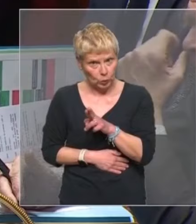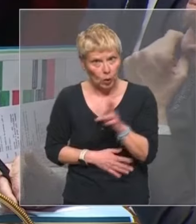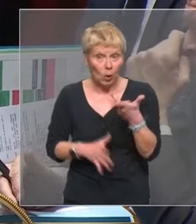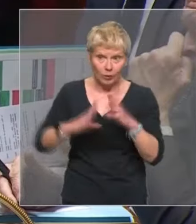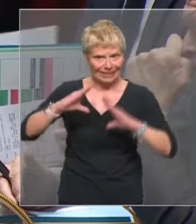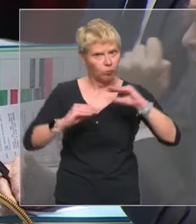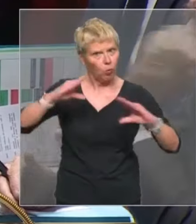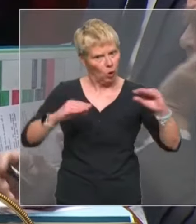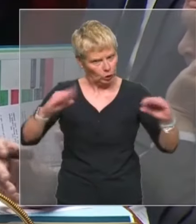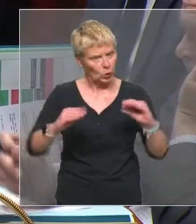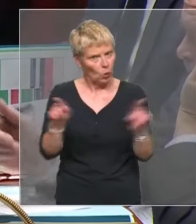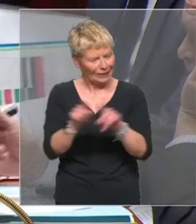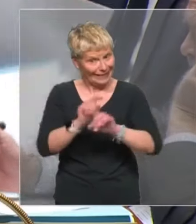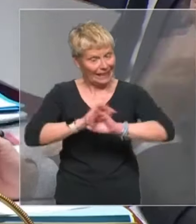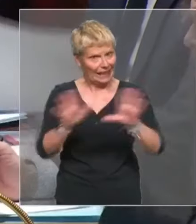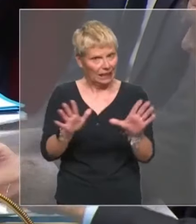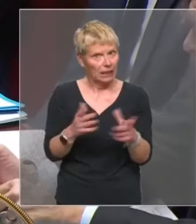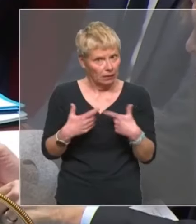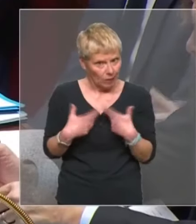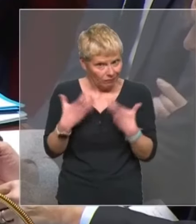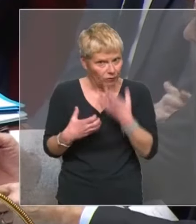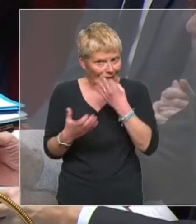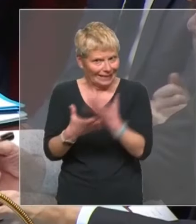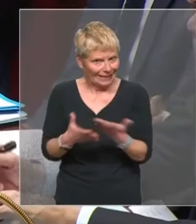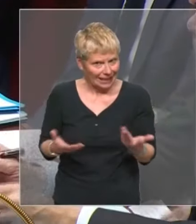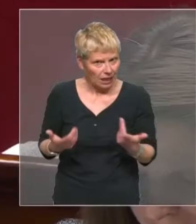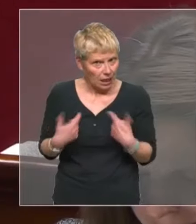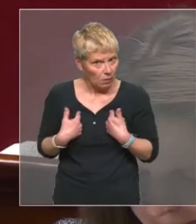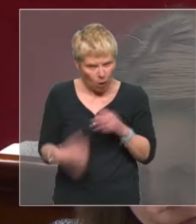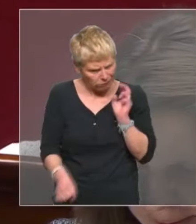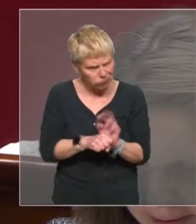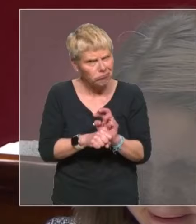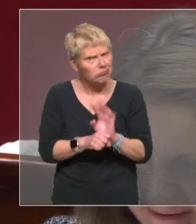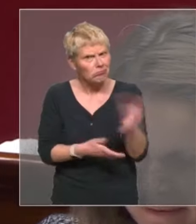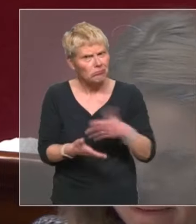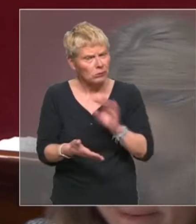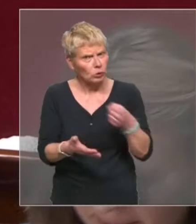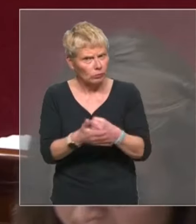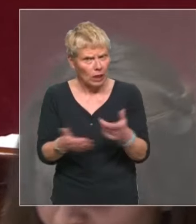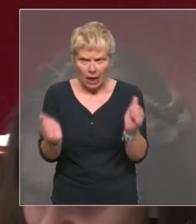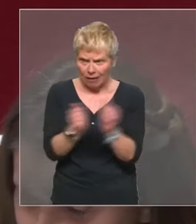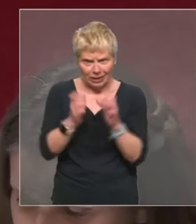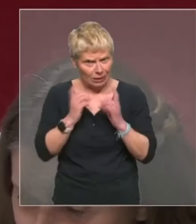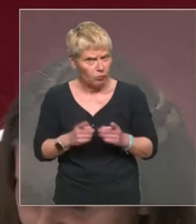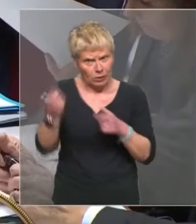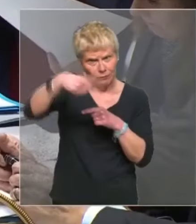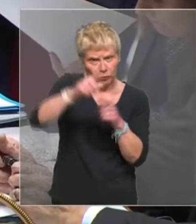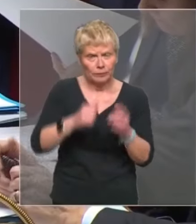comprise voilà Monsieur le Député ce que je souhaitais dire et je m'y attacherai vraiment avec la représentation